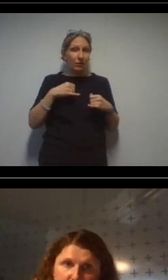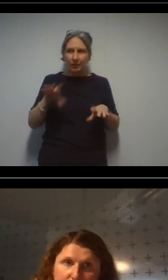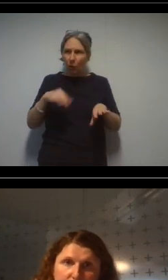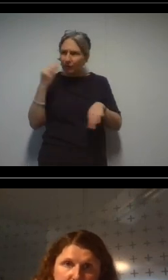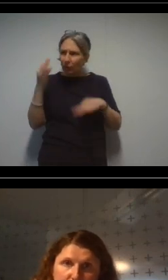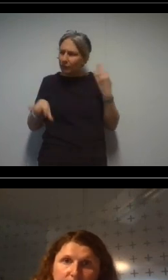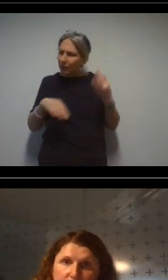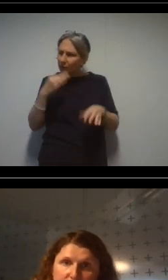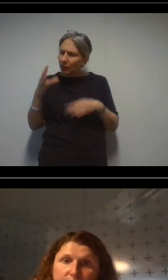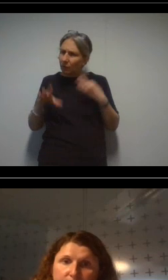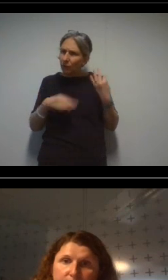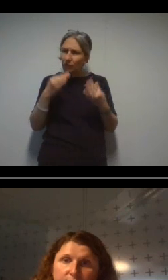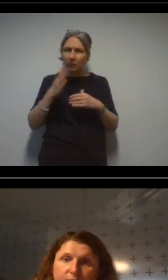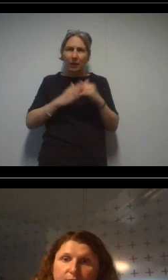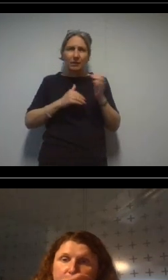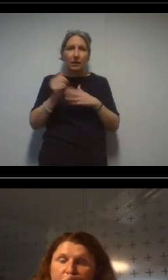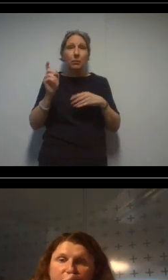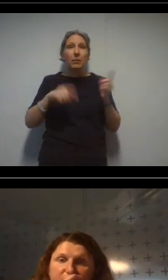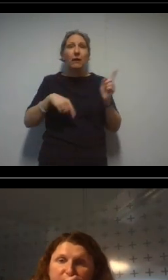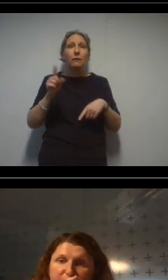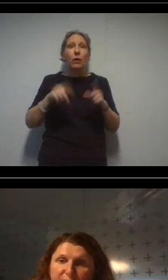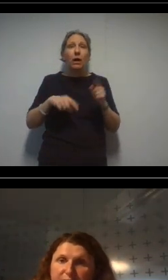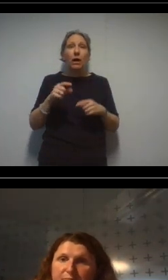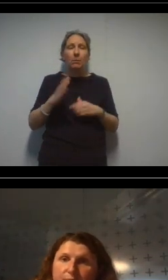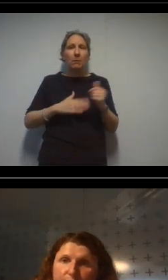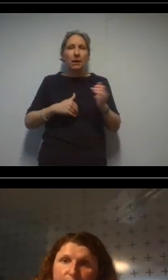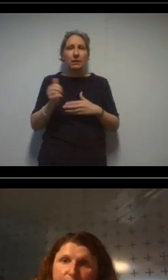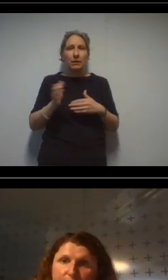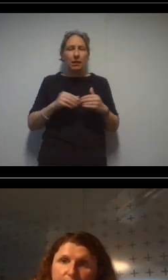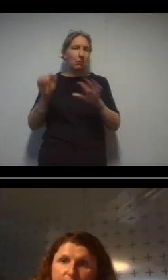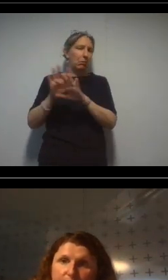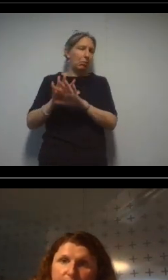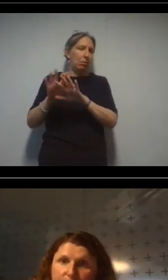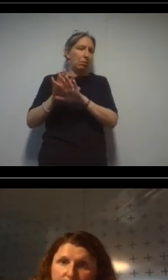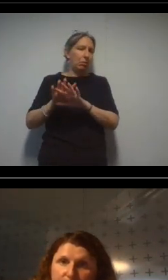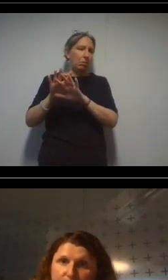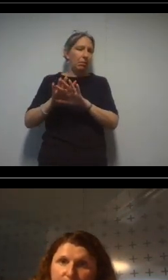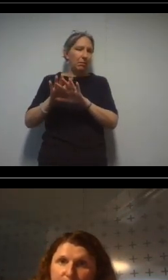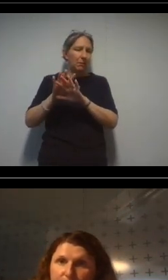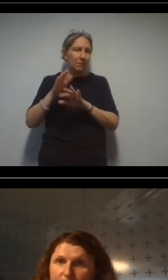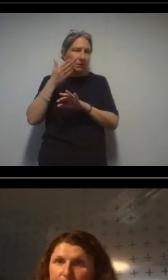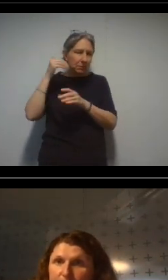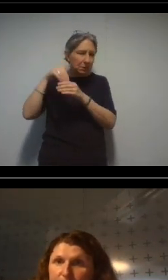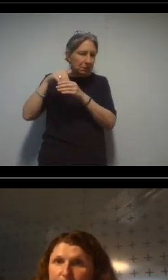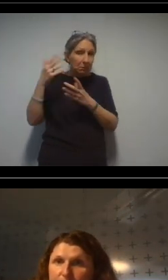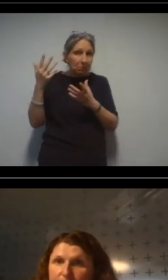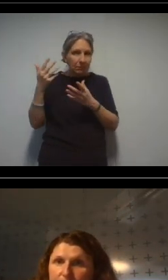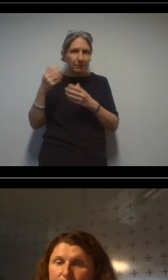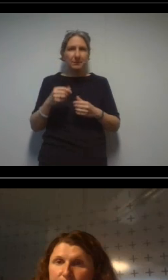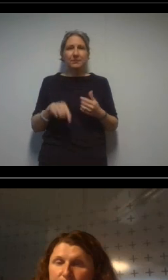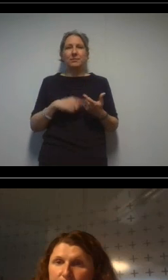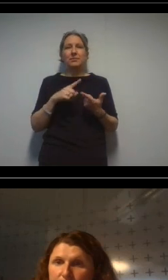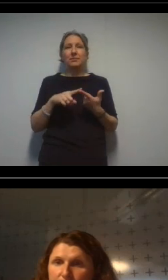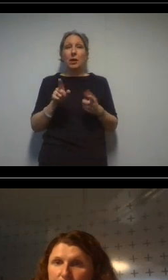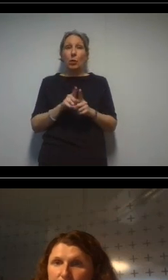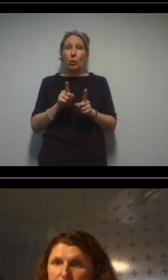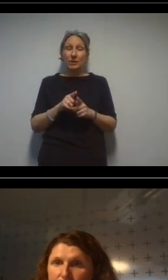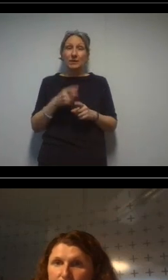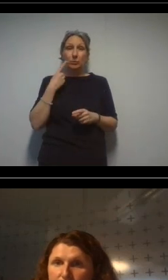métiers, parce que parfois il y a des métiers qui sont pas très limpides dans les entreprises, et aussi pour nos